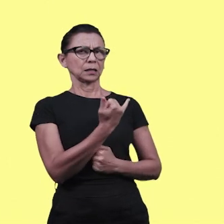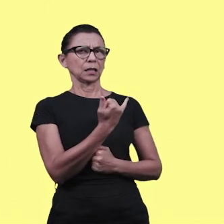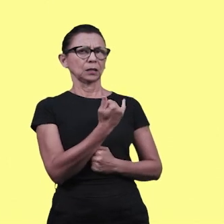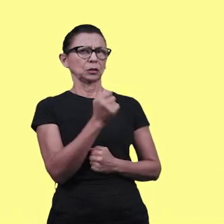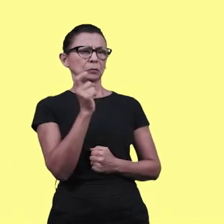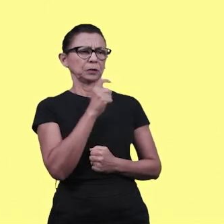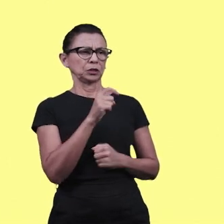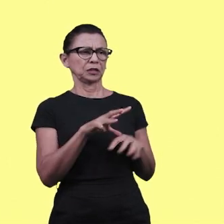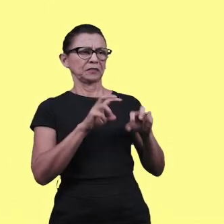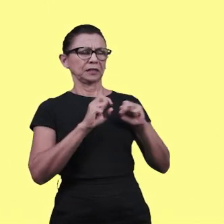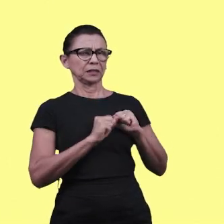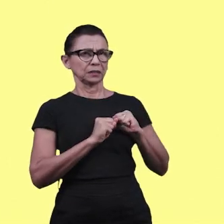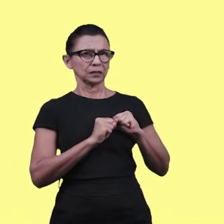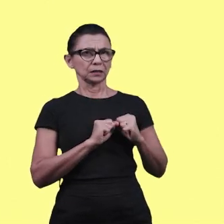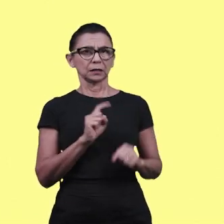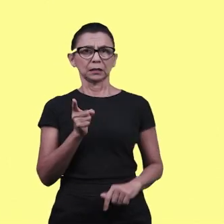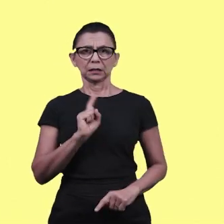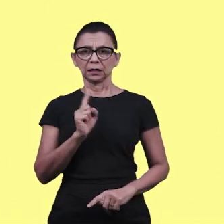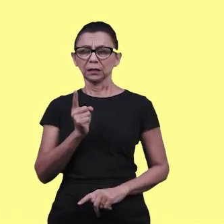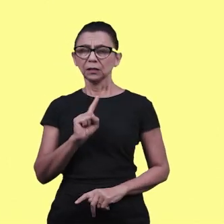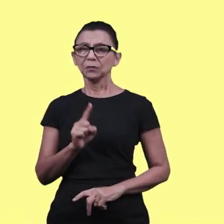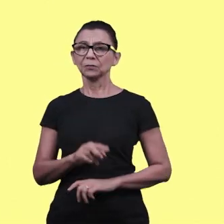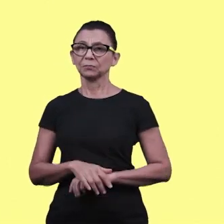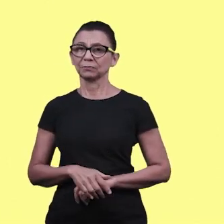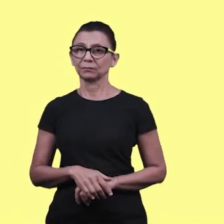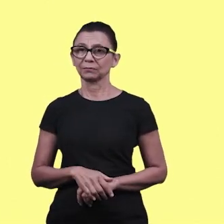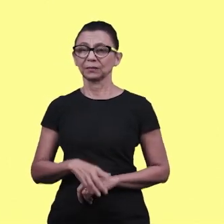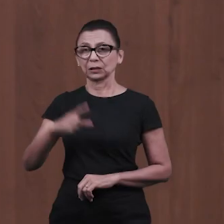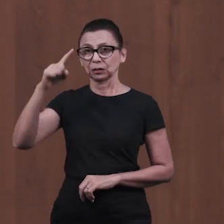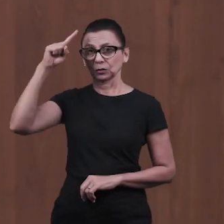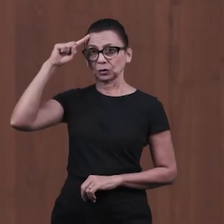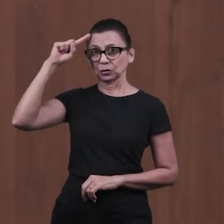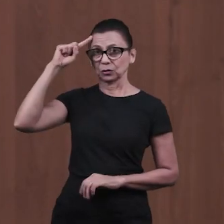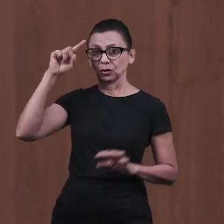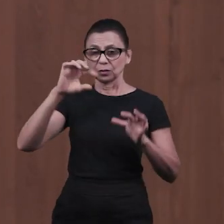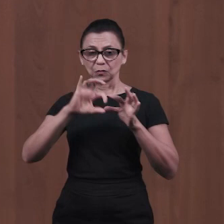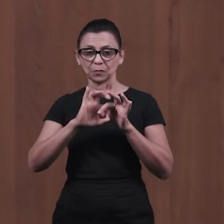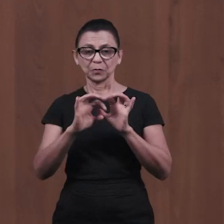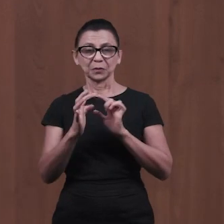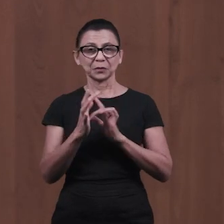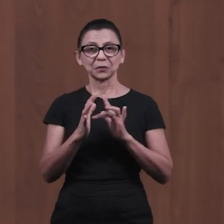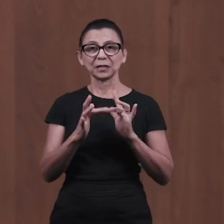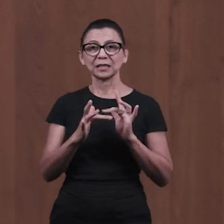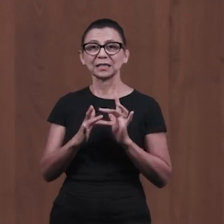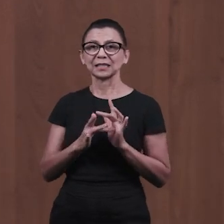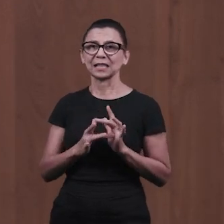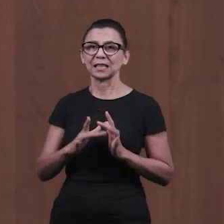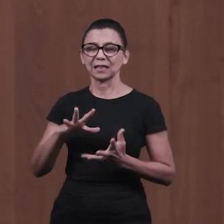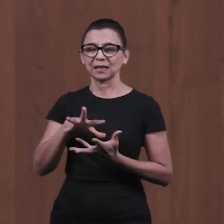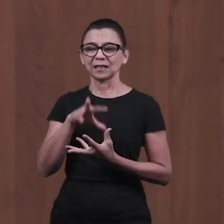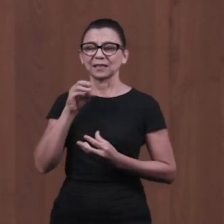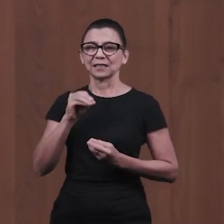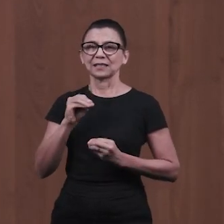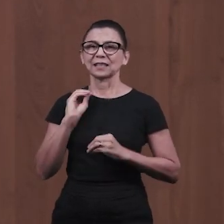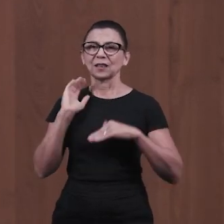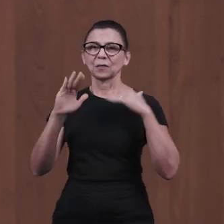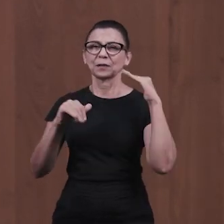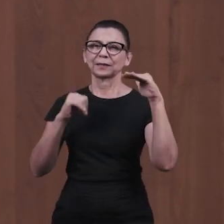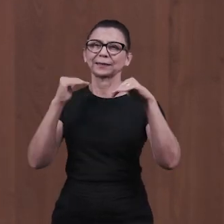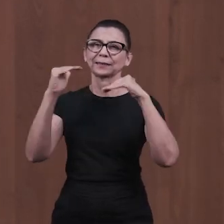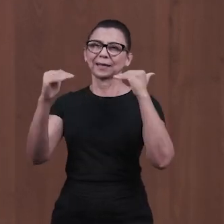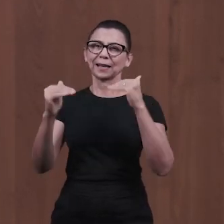du pain vivant qui est Jésus. Ce pain merveilleux qui fortifie notre âme, notre marche